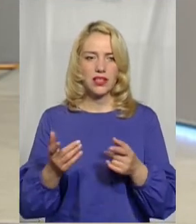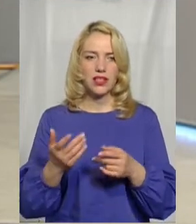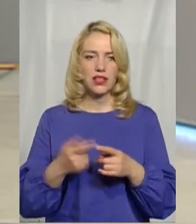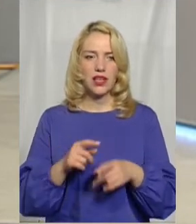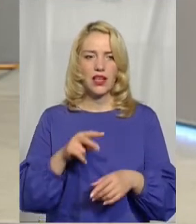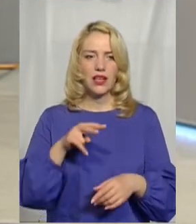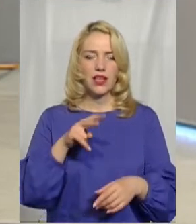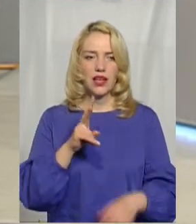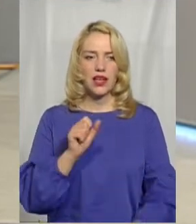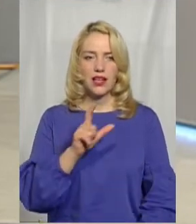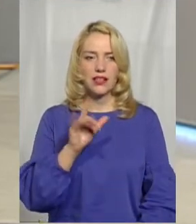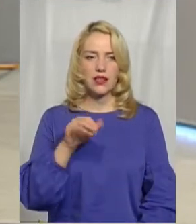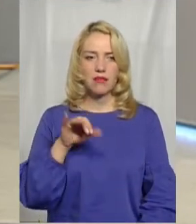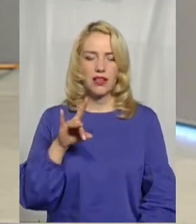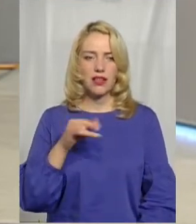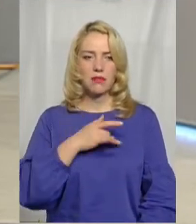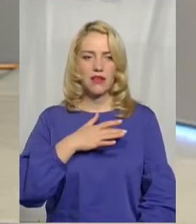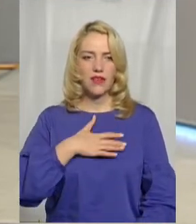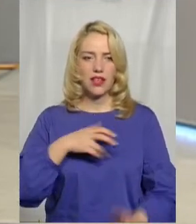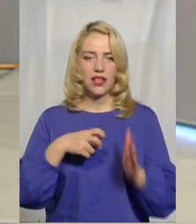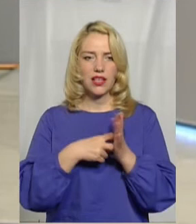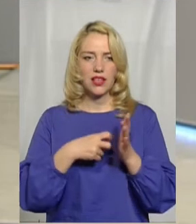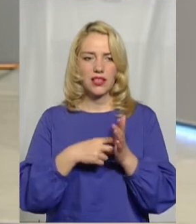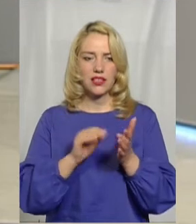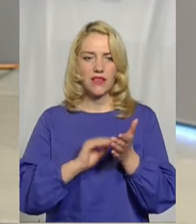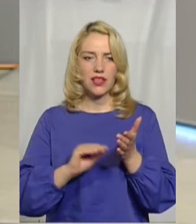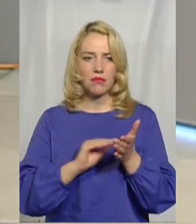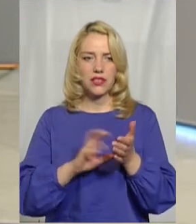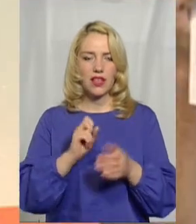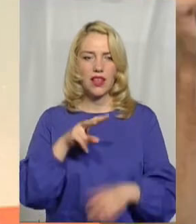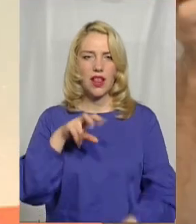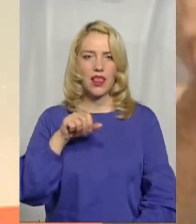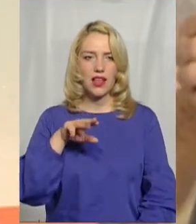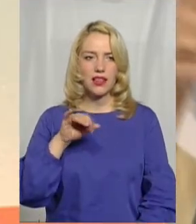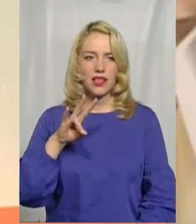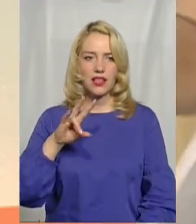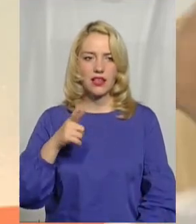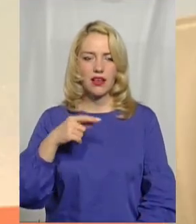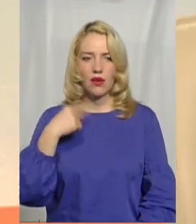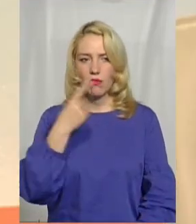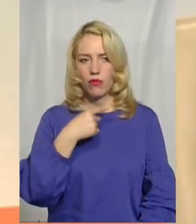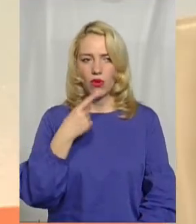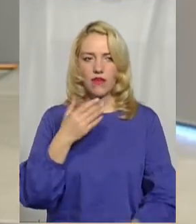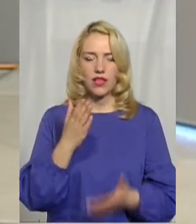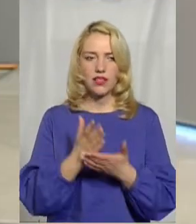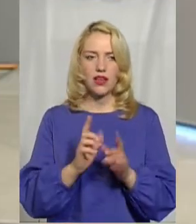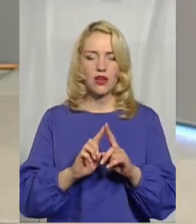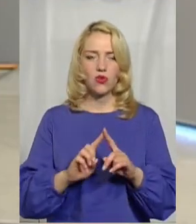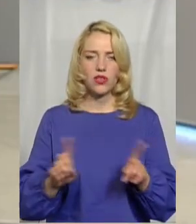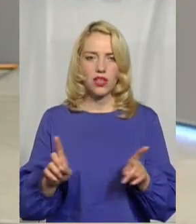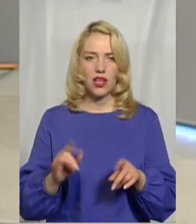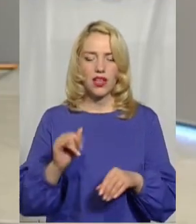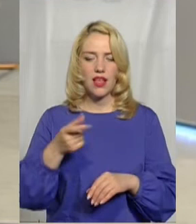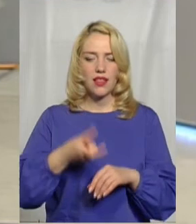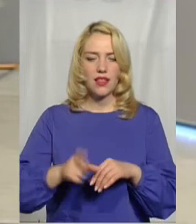лист Яна Казаміра. Це приватний лист, написаний на латинській мові. Є унікальний, є не унікальний,